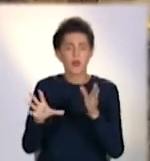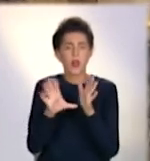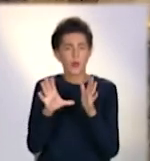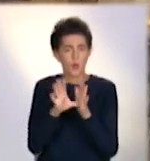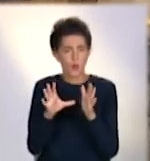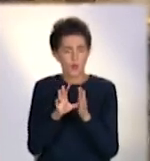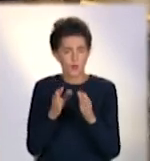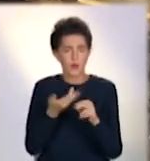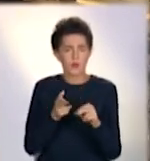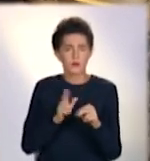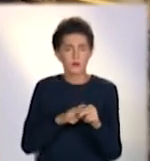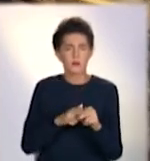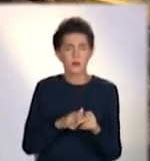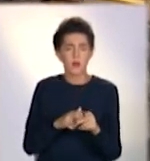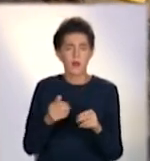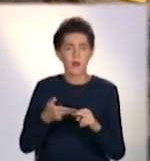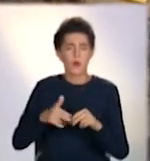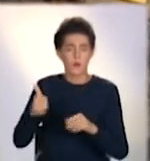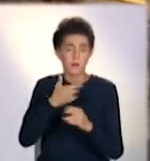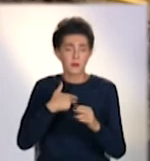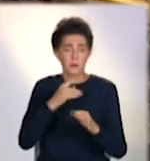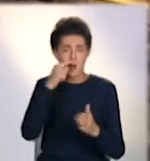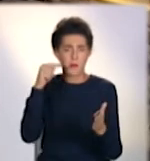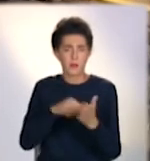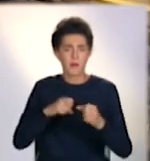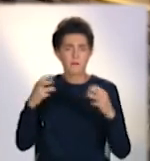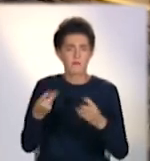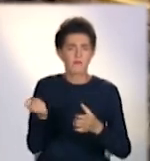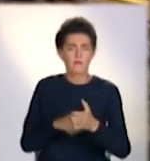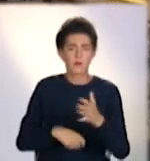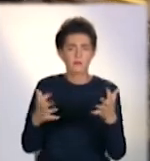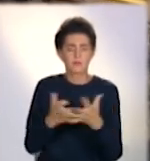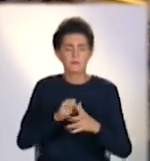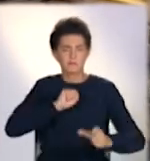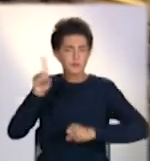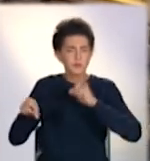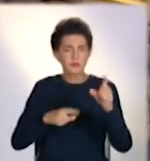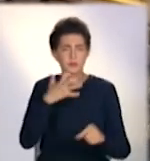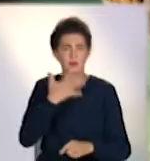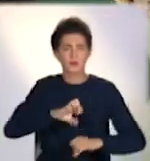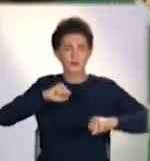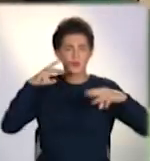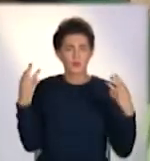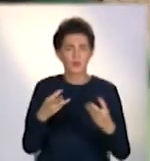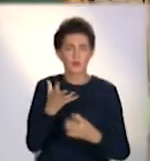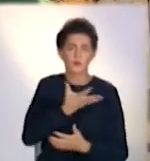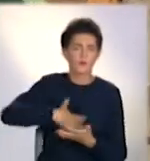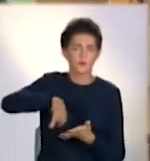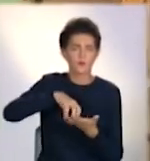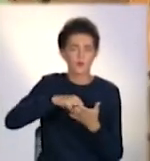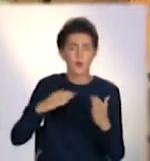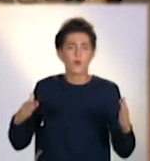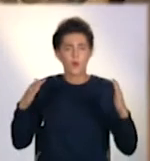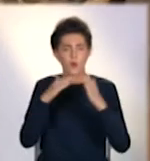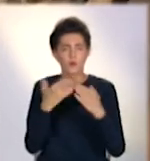електрическую олію. Вот. А виключить забили, а на все тут і загорилось. Коли повернувся, хата